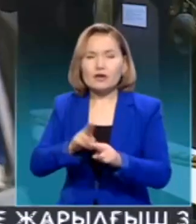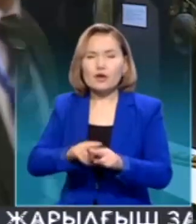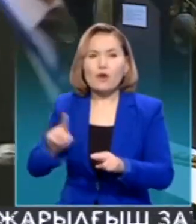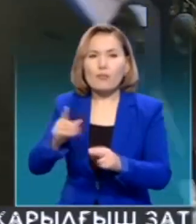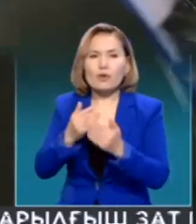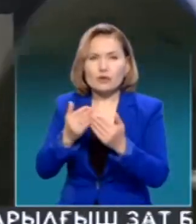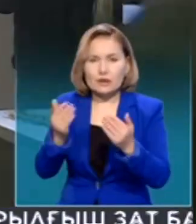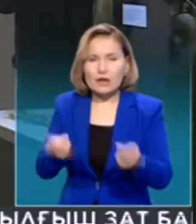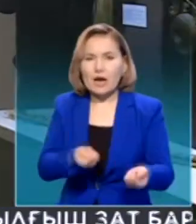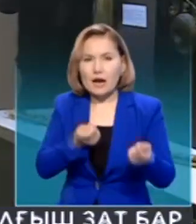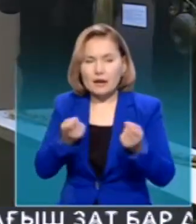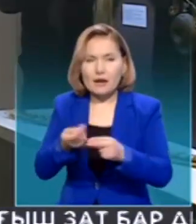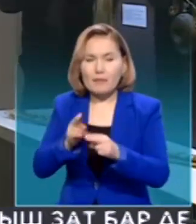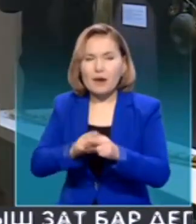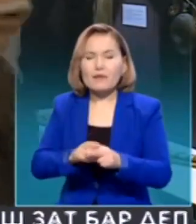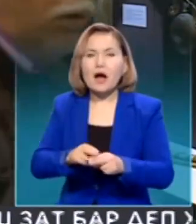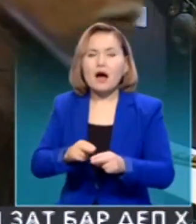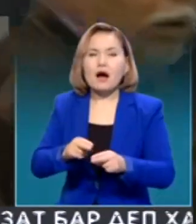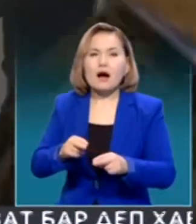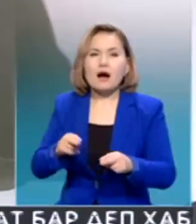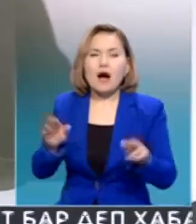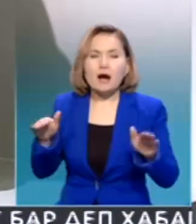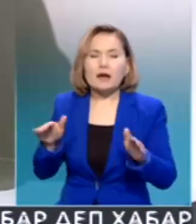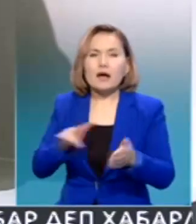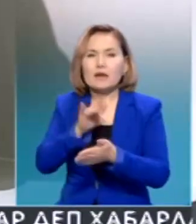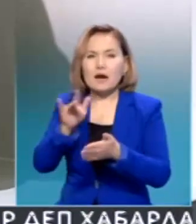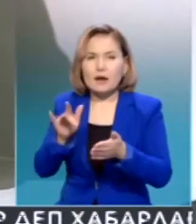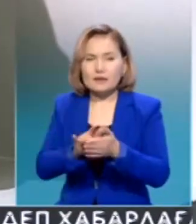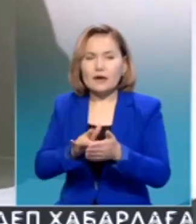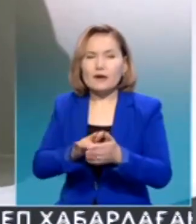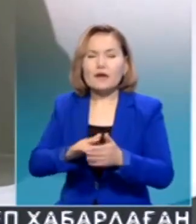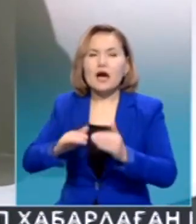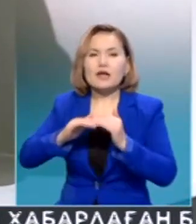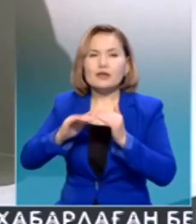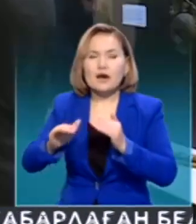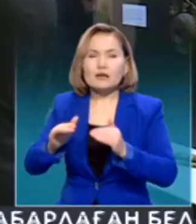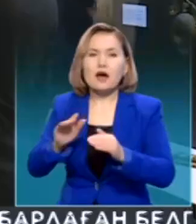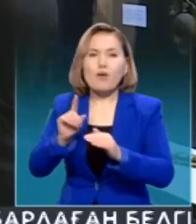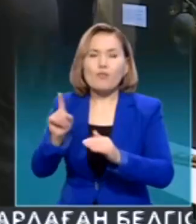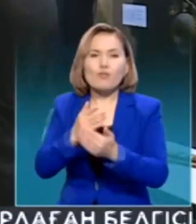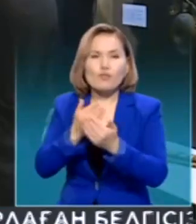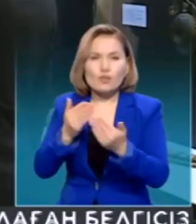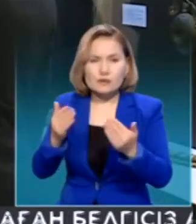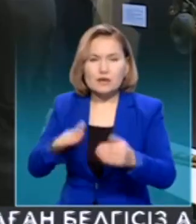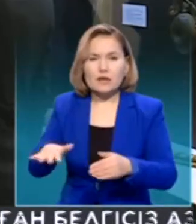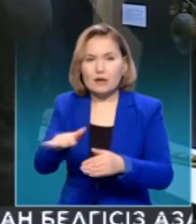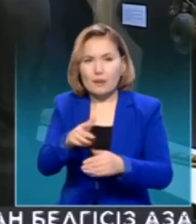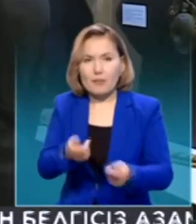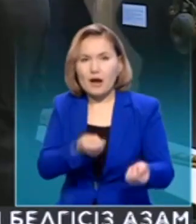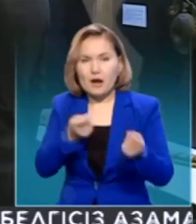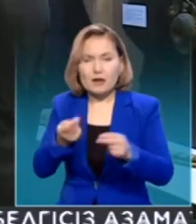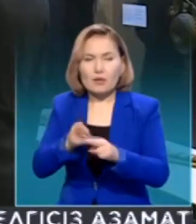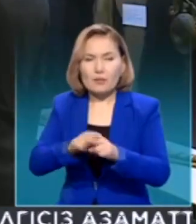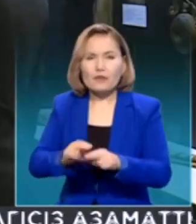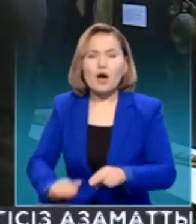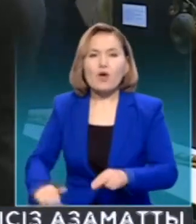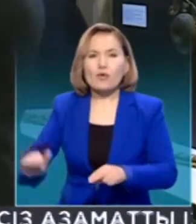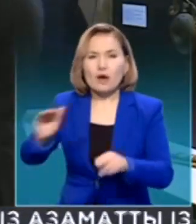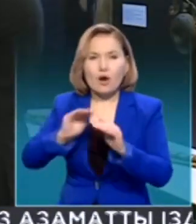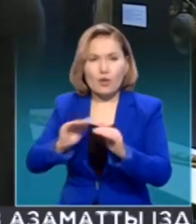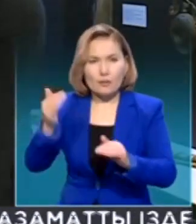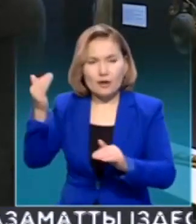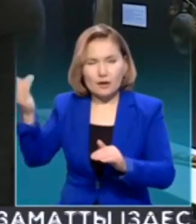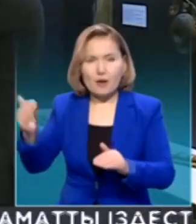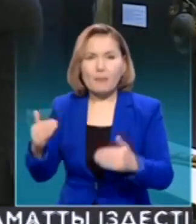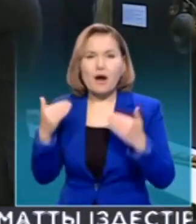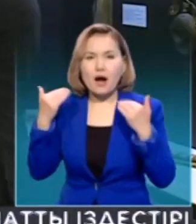музейдің жәдігерлері, сосын арқалық қаласының Өзбек Әлі Жәнібек атындағы дала музейінің жәдігерлері ұсынылған. Өсіп келе жатқан қазіргі ұрпаққа ол кісінің жаңағындай